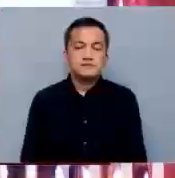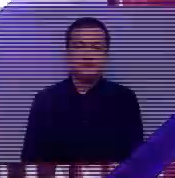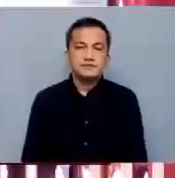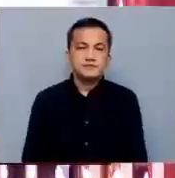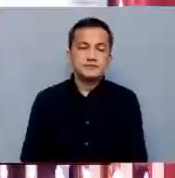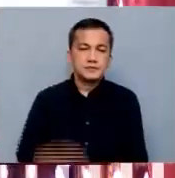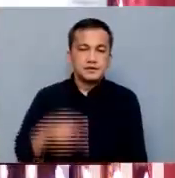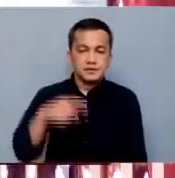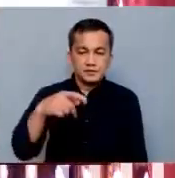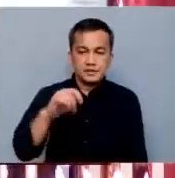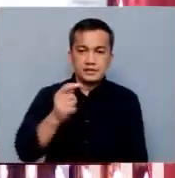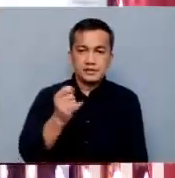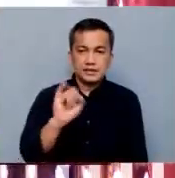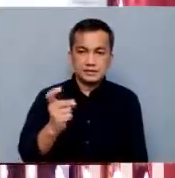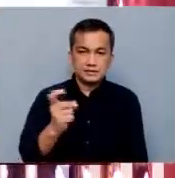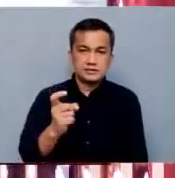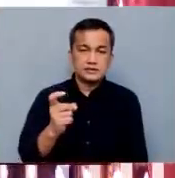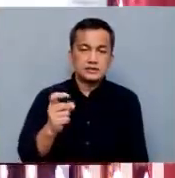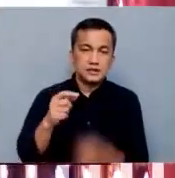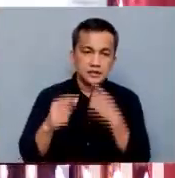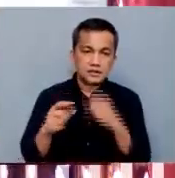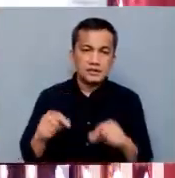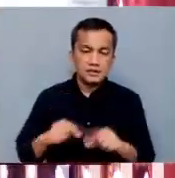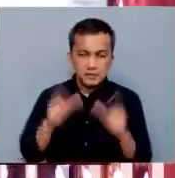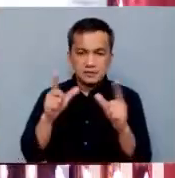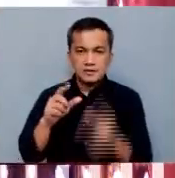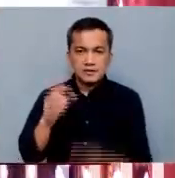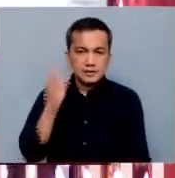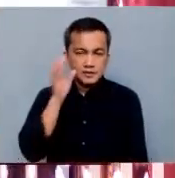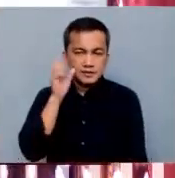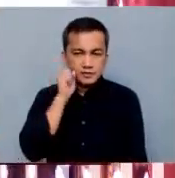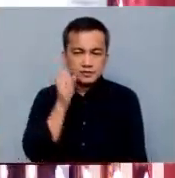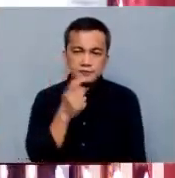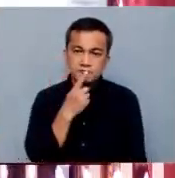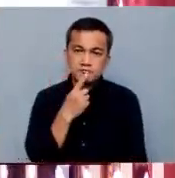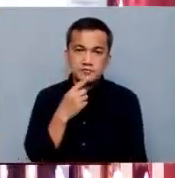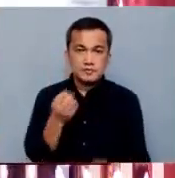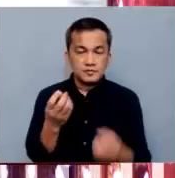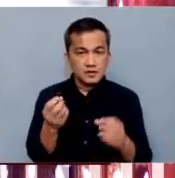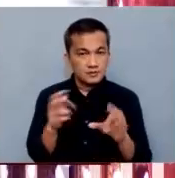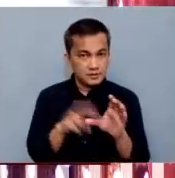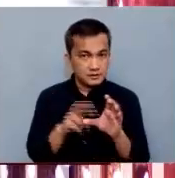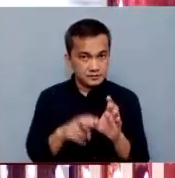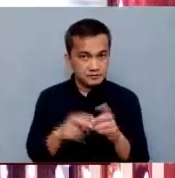PTEX. Naroon live si Camille Samonte. Camille, marami po bang pasahero hanggang ngayon?